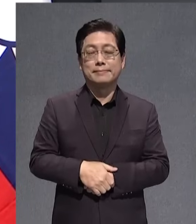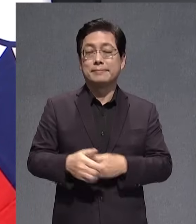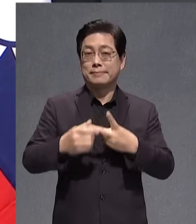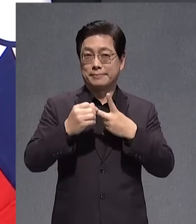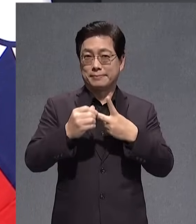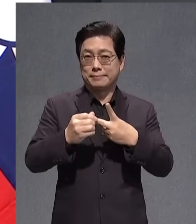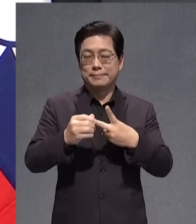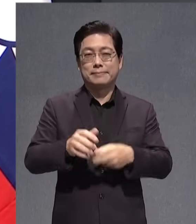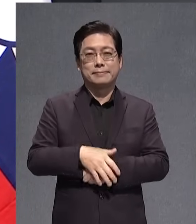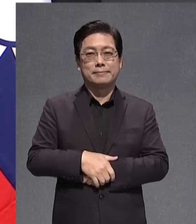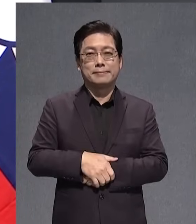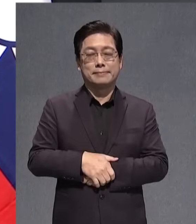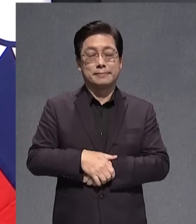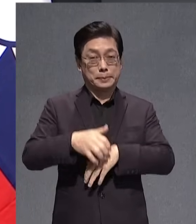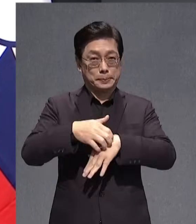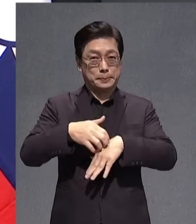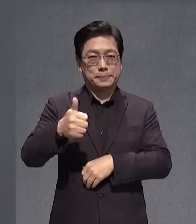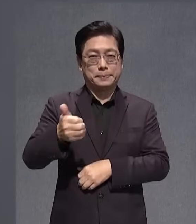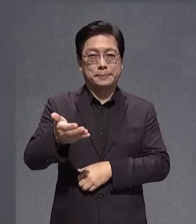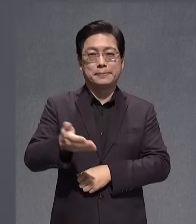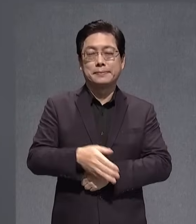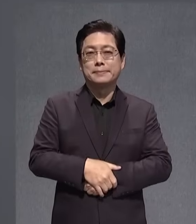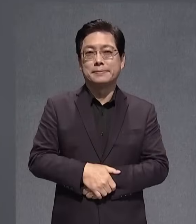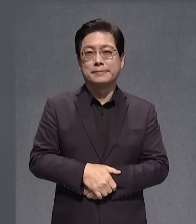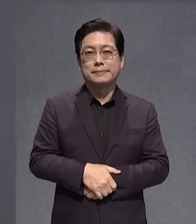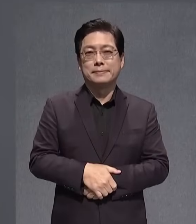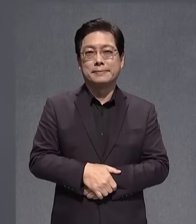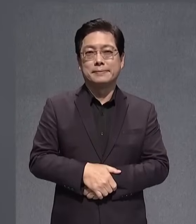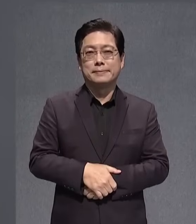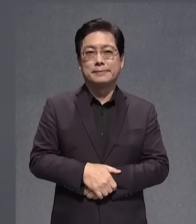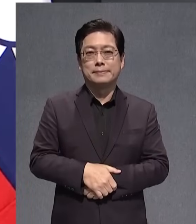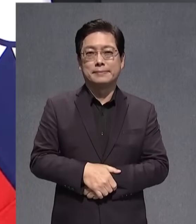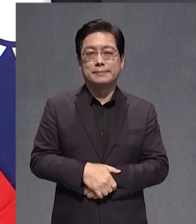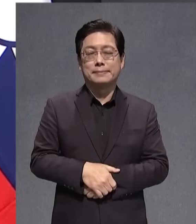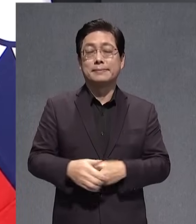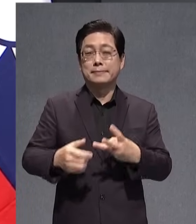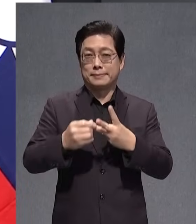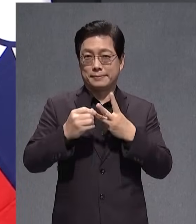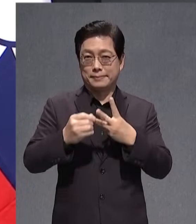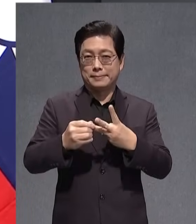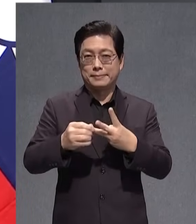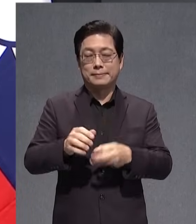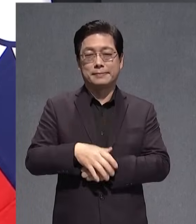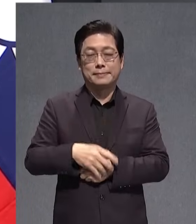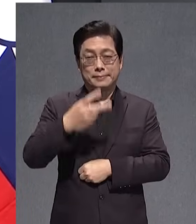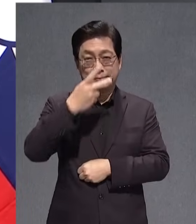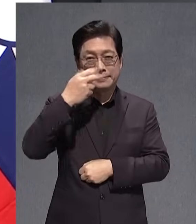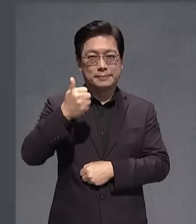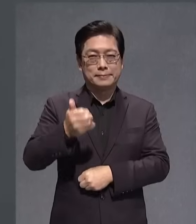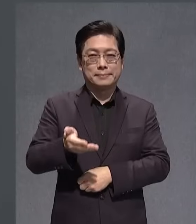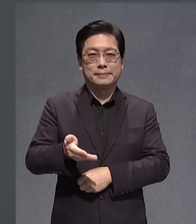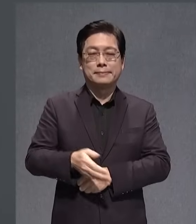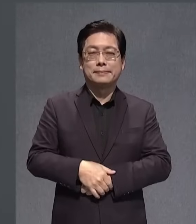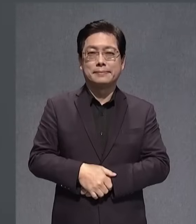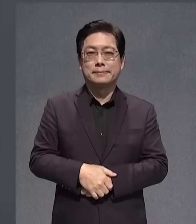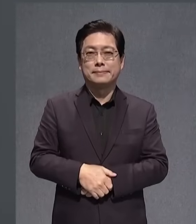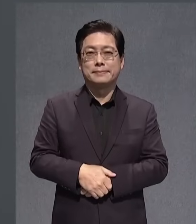第二位候选人侯友宜先生，第三位候选人赖清德先